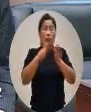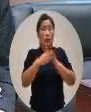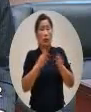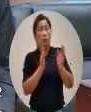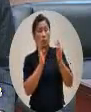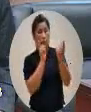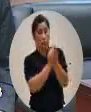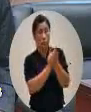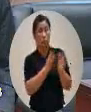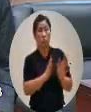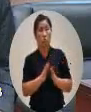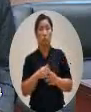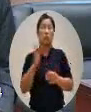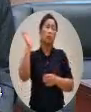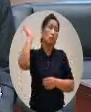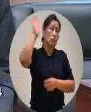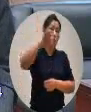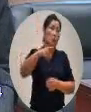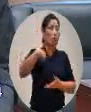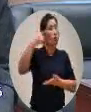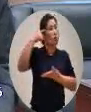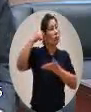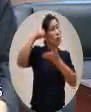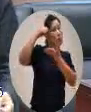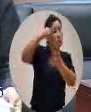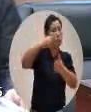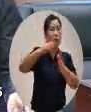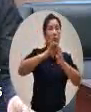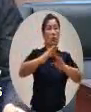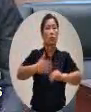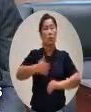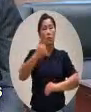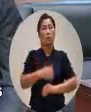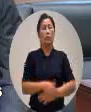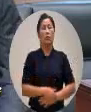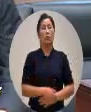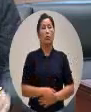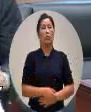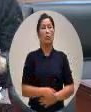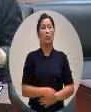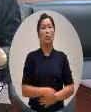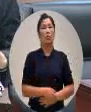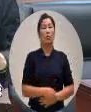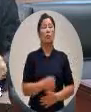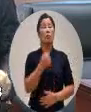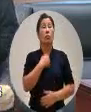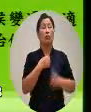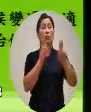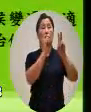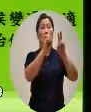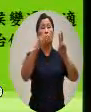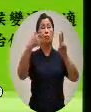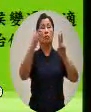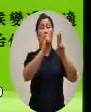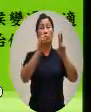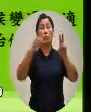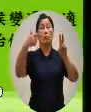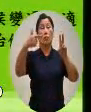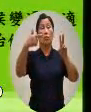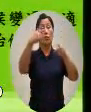一個非常大的挑戰下面有一些建議給市長下一頁我們在2006年的時候